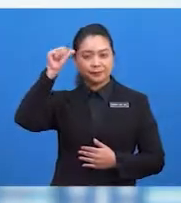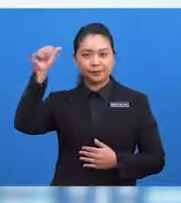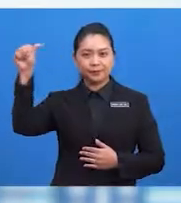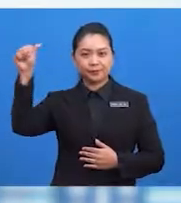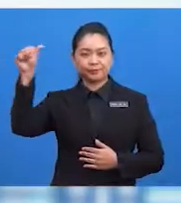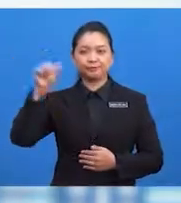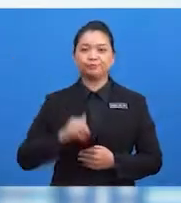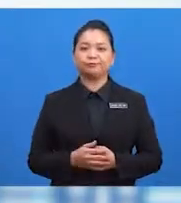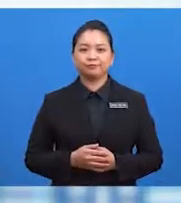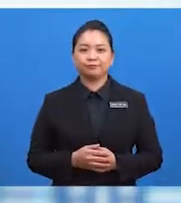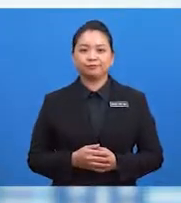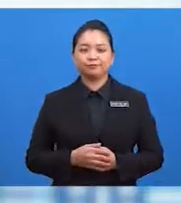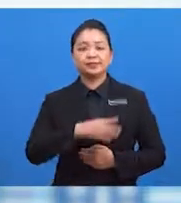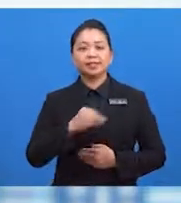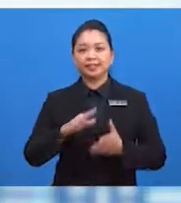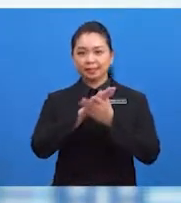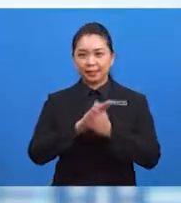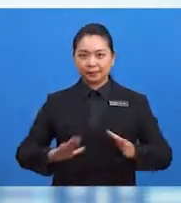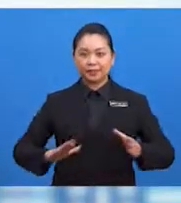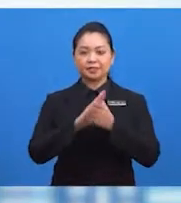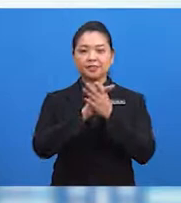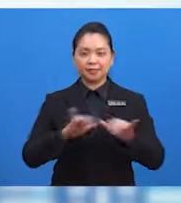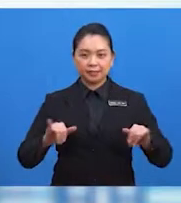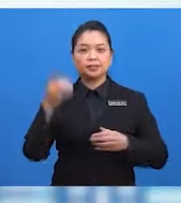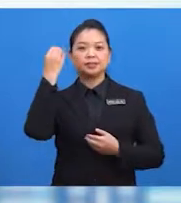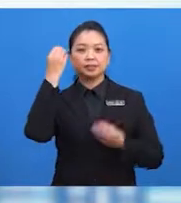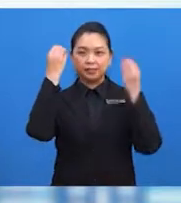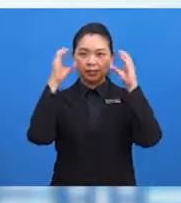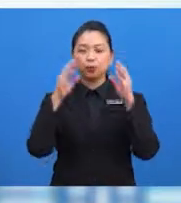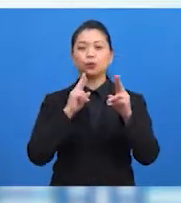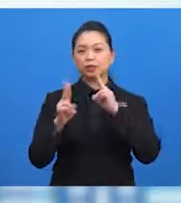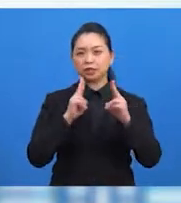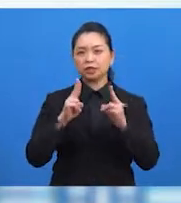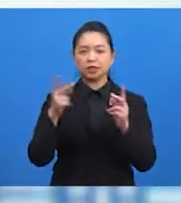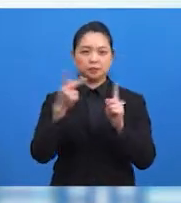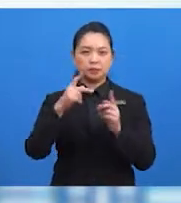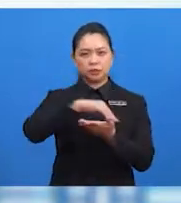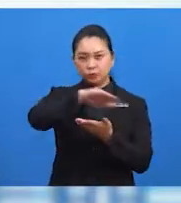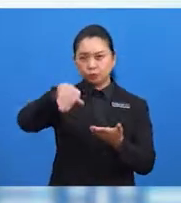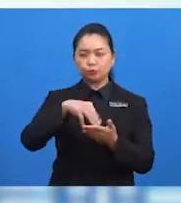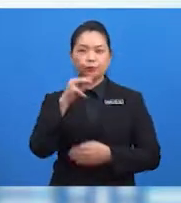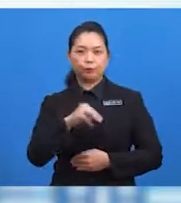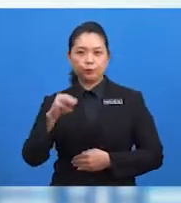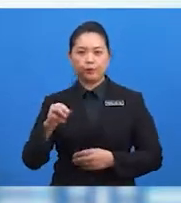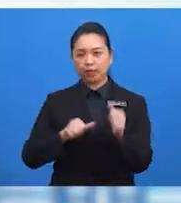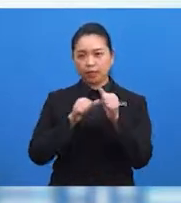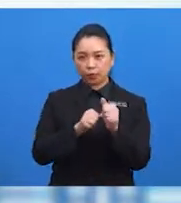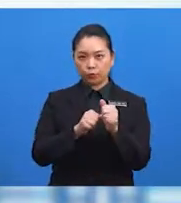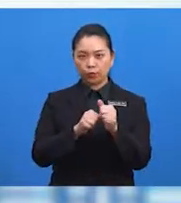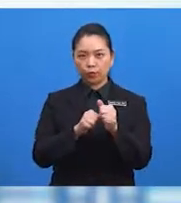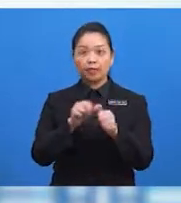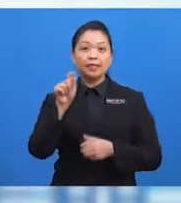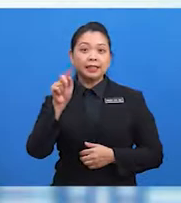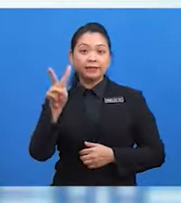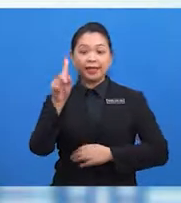Assalamualaikum warahmatullahi wabarakatuh dan selamat sejahtera saya ucapkan kepada semua murid yang mengikuti siaran TV